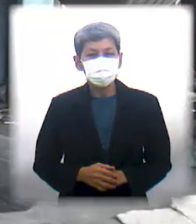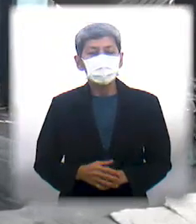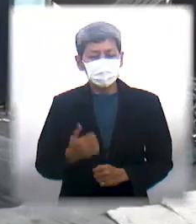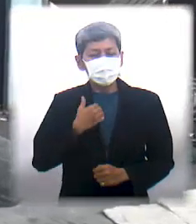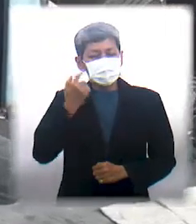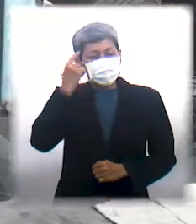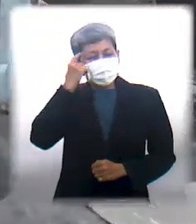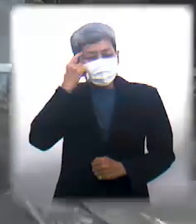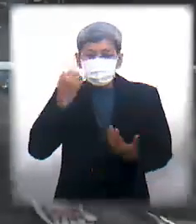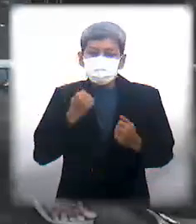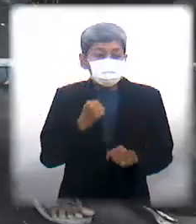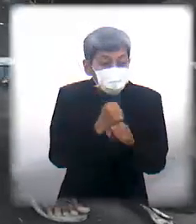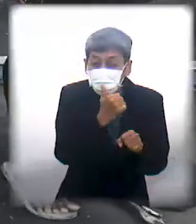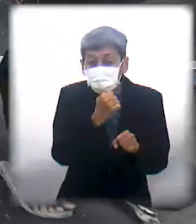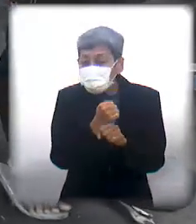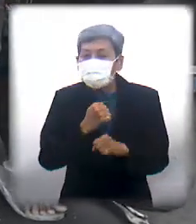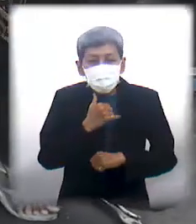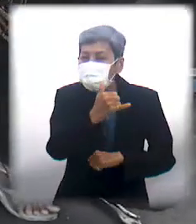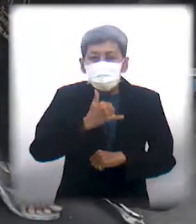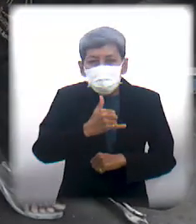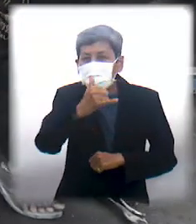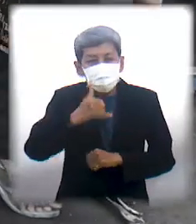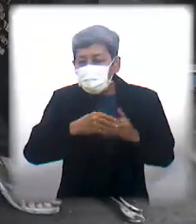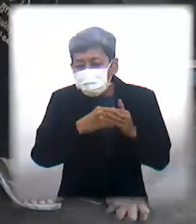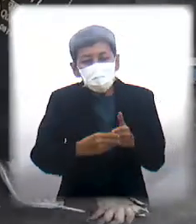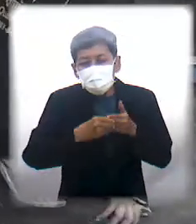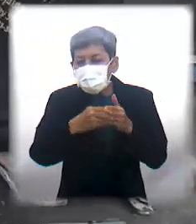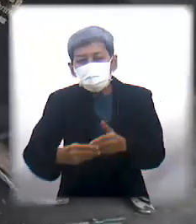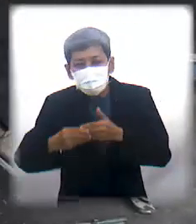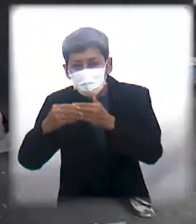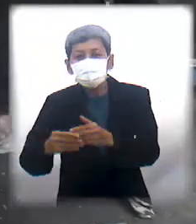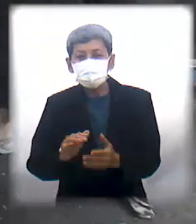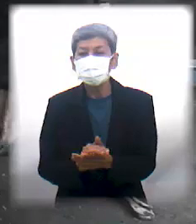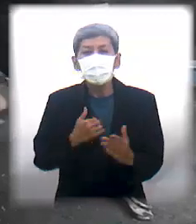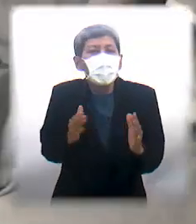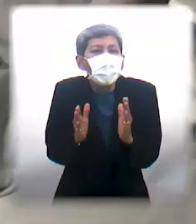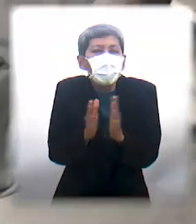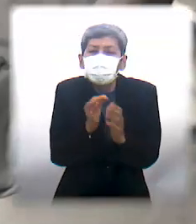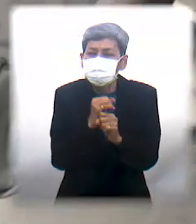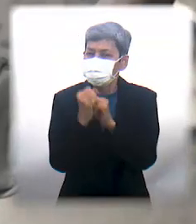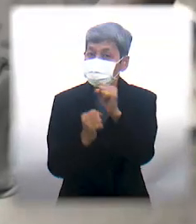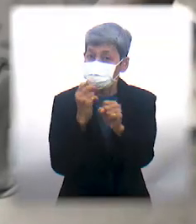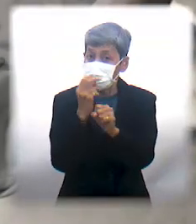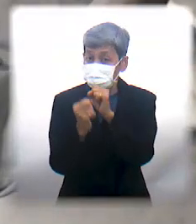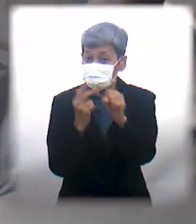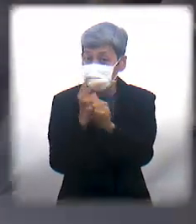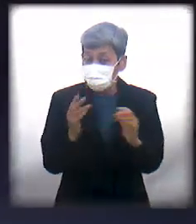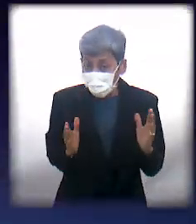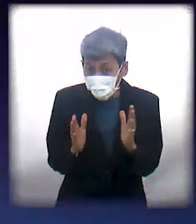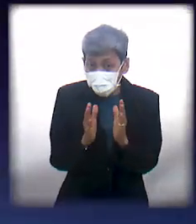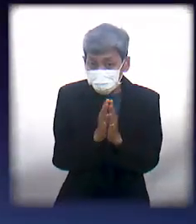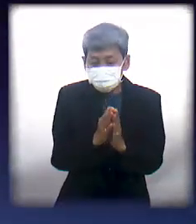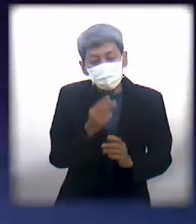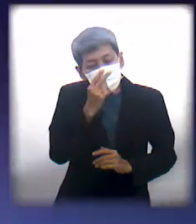ไหนดีผมก็พาไปก็คลุกกับเขาอยู่เนี่ยเป็น 2-3 ปีก็จนเขาว่าก็ต้องยอมรับสภาพ